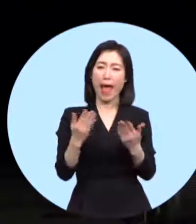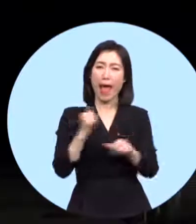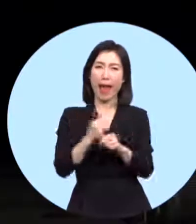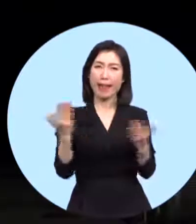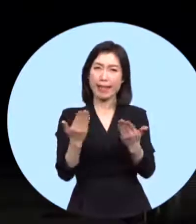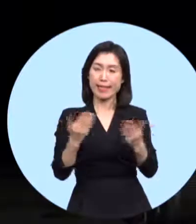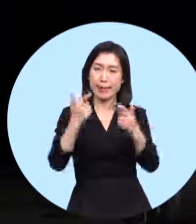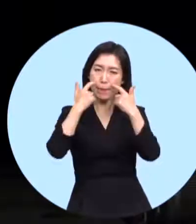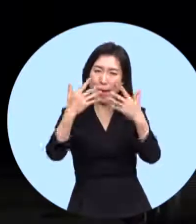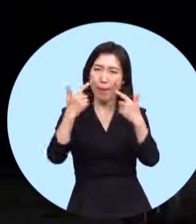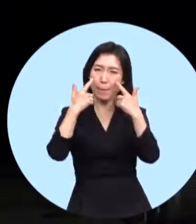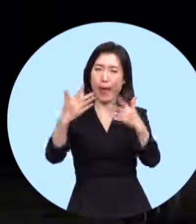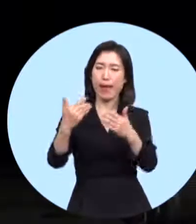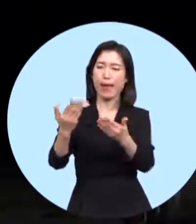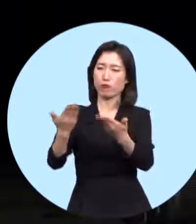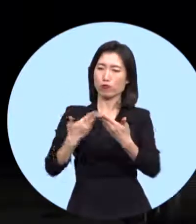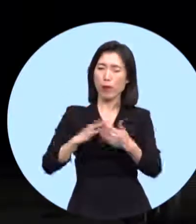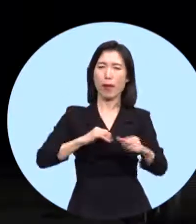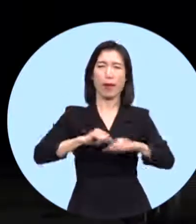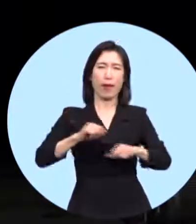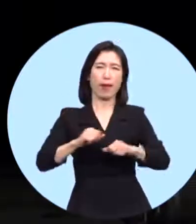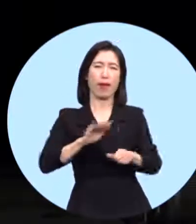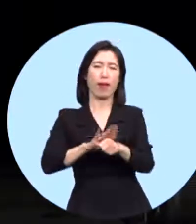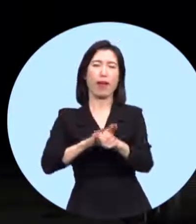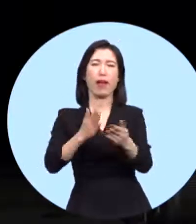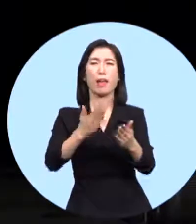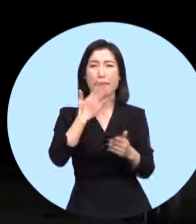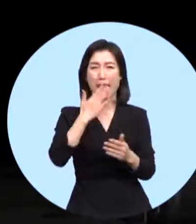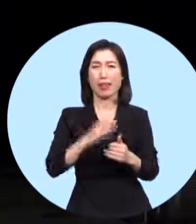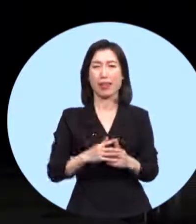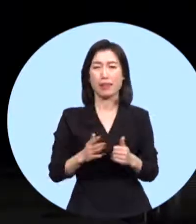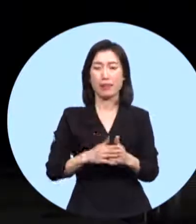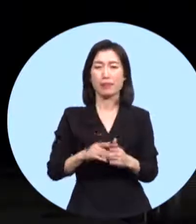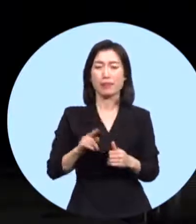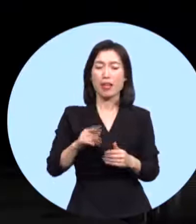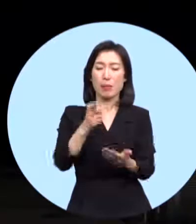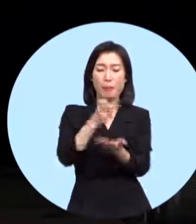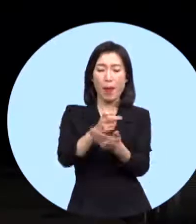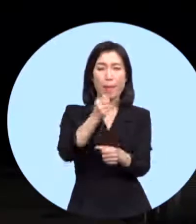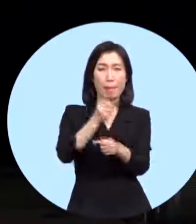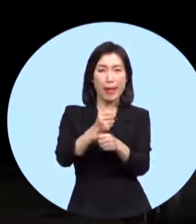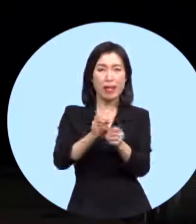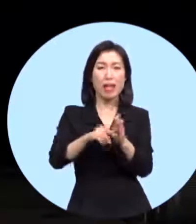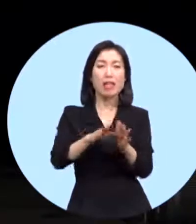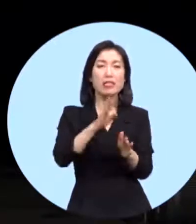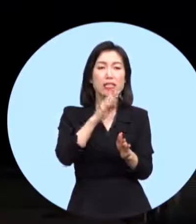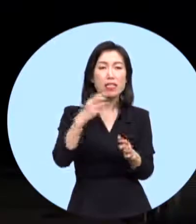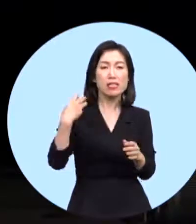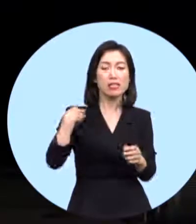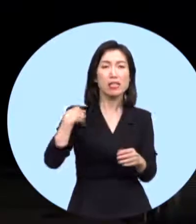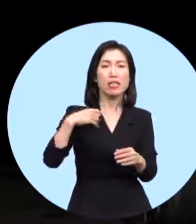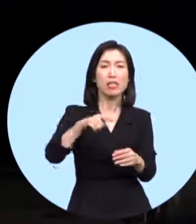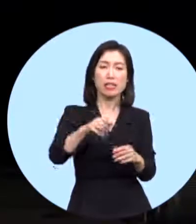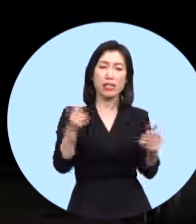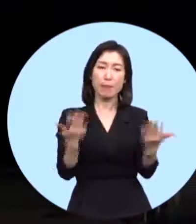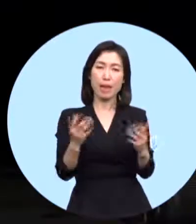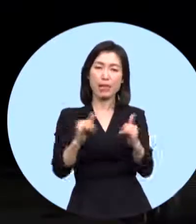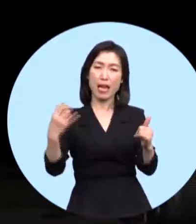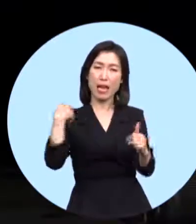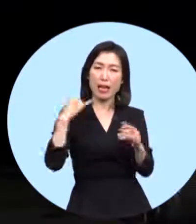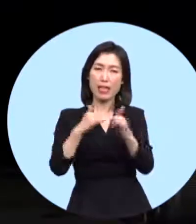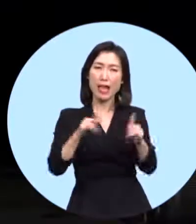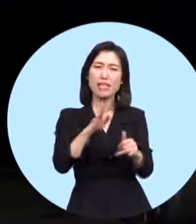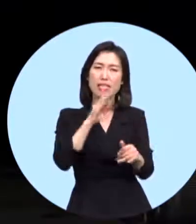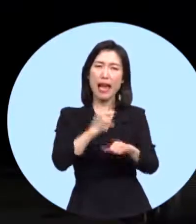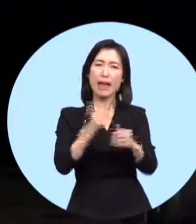오늘 이제 어떤 제도에 관한 사항들을 많이 논의했는데, 이것이 현장에서 정말 무엇을 해야 할지 알 수 있도록